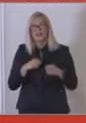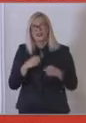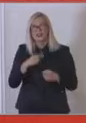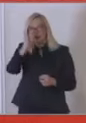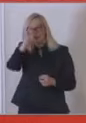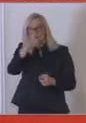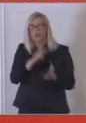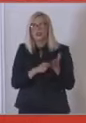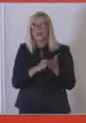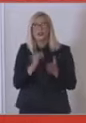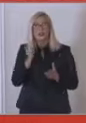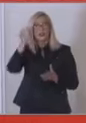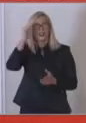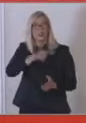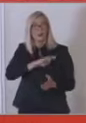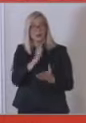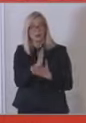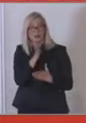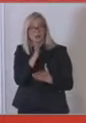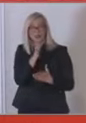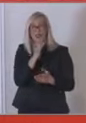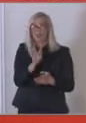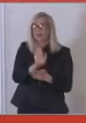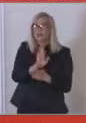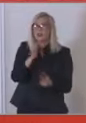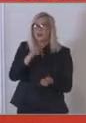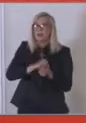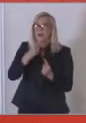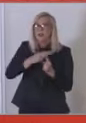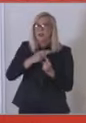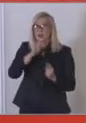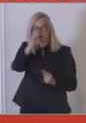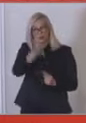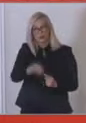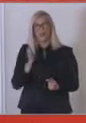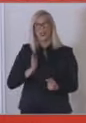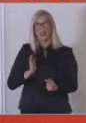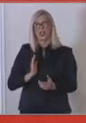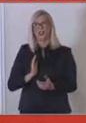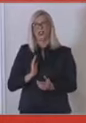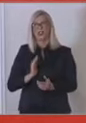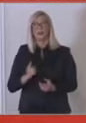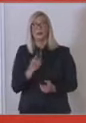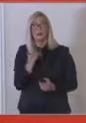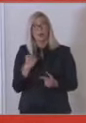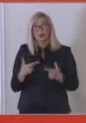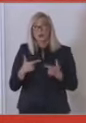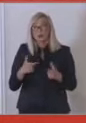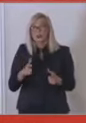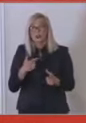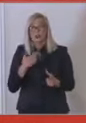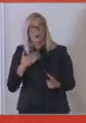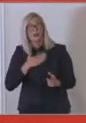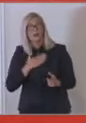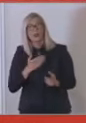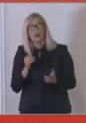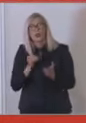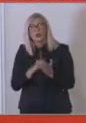të nderuar anëtarë të qeverisë Republikës së Maqedonisë së Veriut, profesorës të mediave, të nderuar qytetarë. Së pari më lejoni